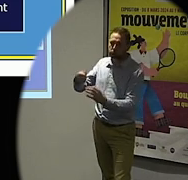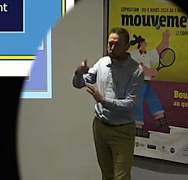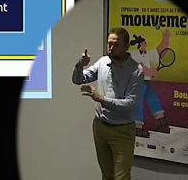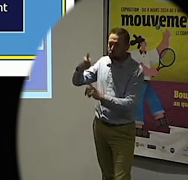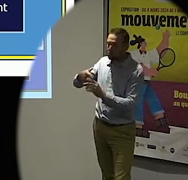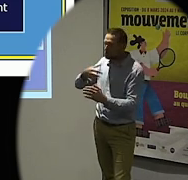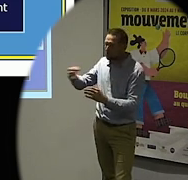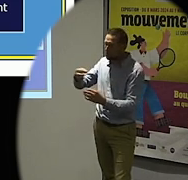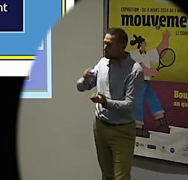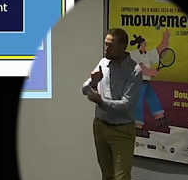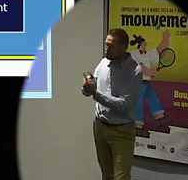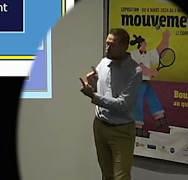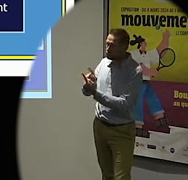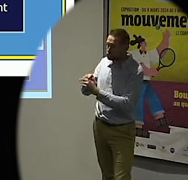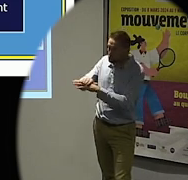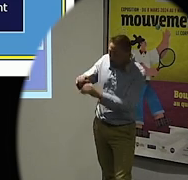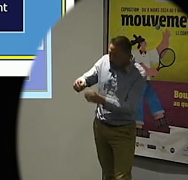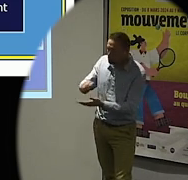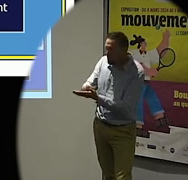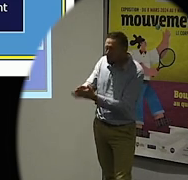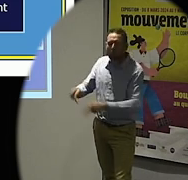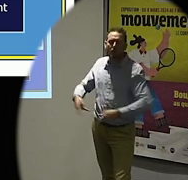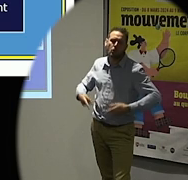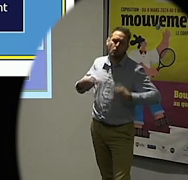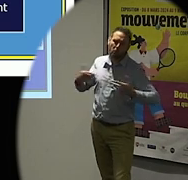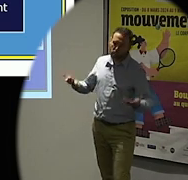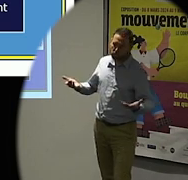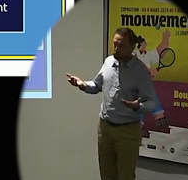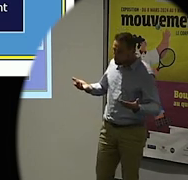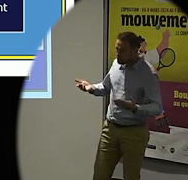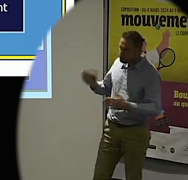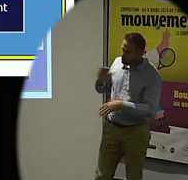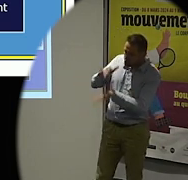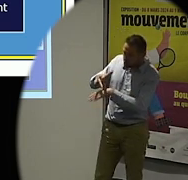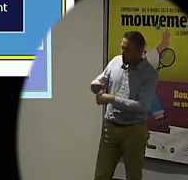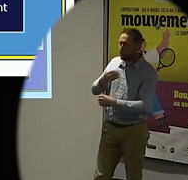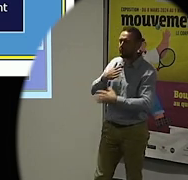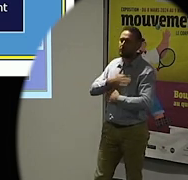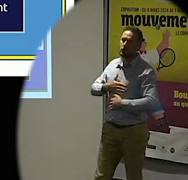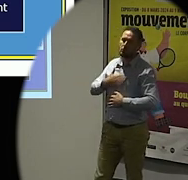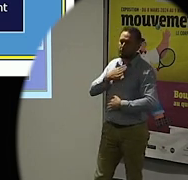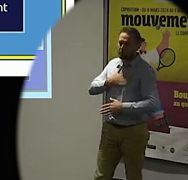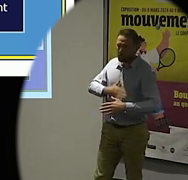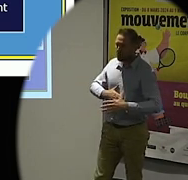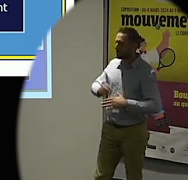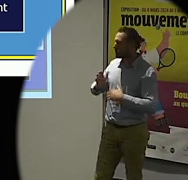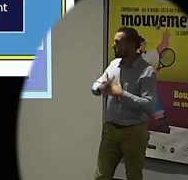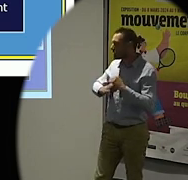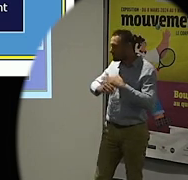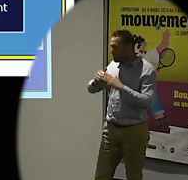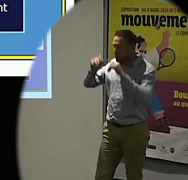ses activités. Il y trouve du plaisir, et notamment dans l'activité physique, puisqu'il a,